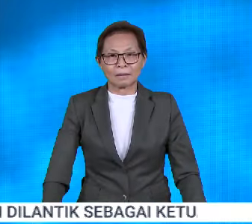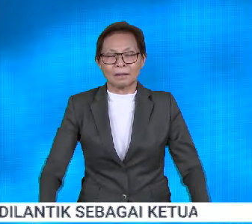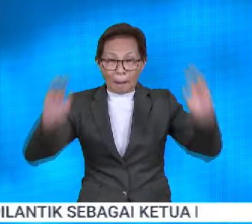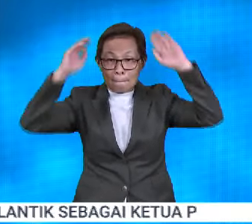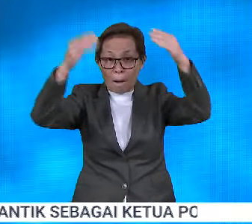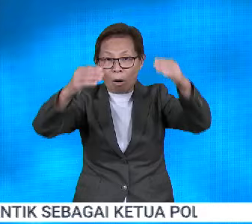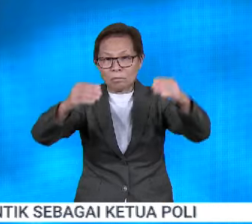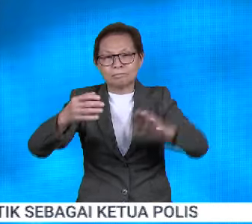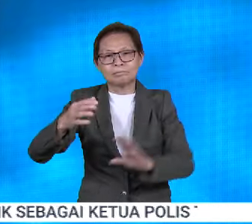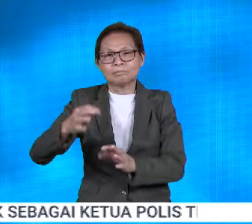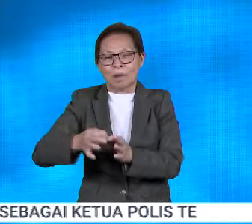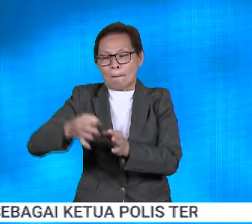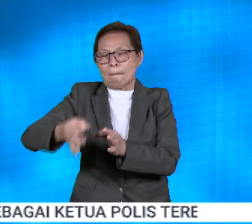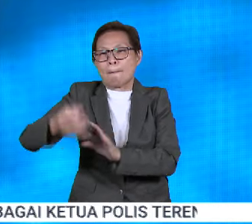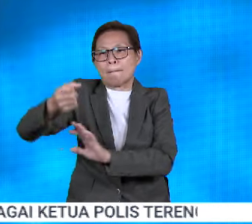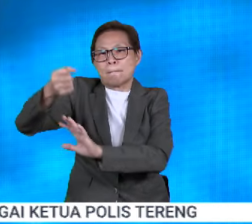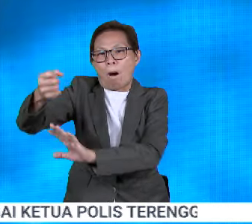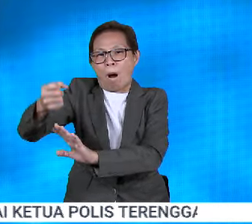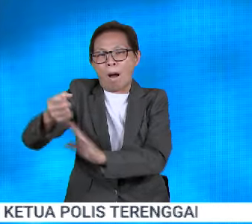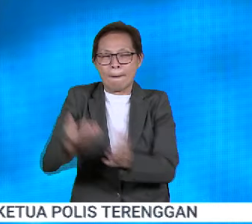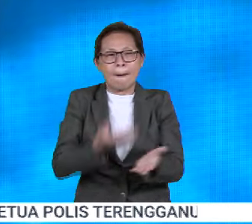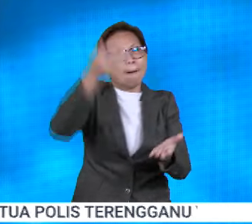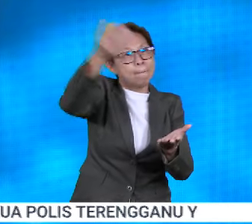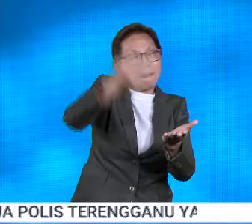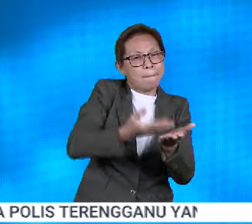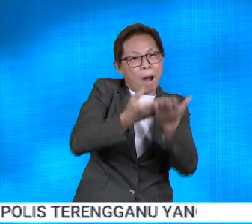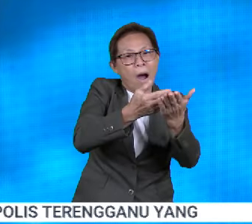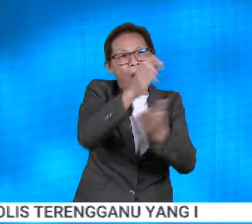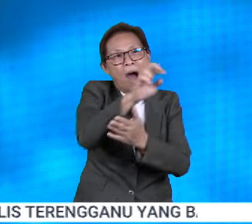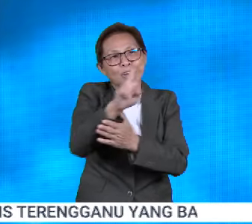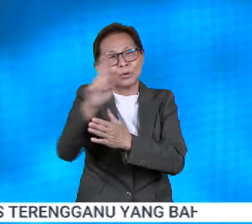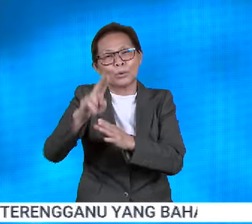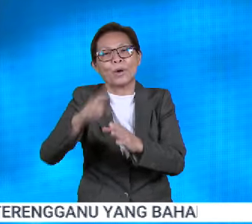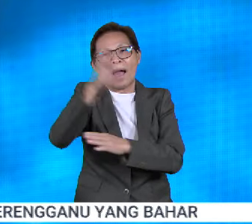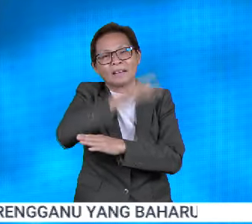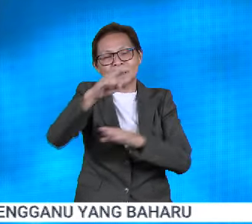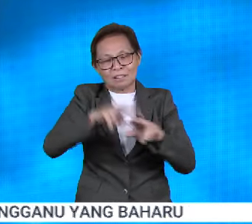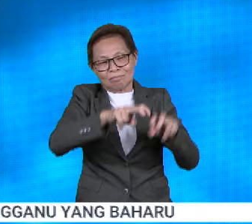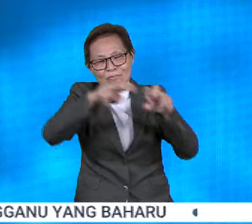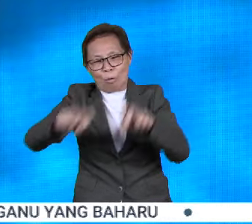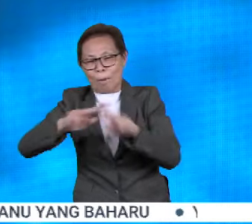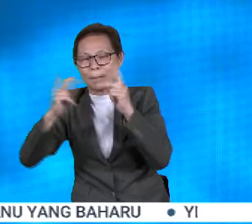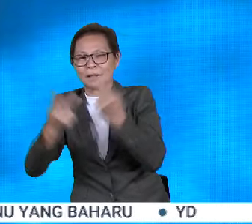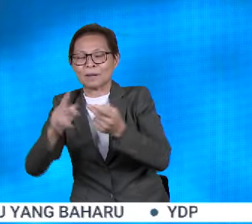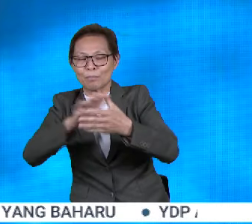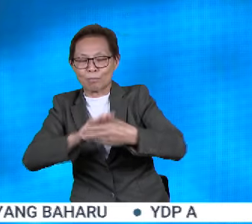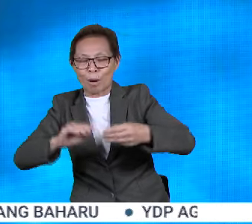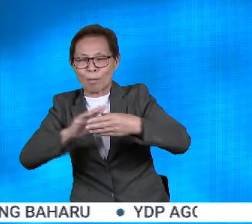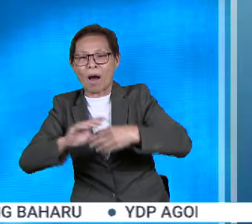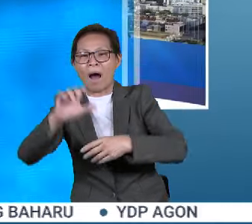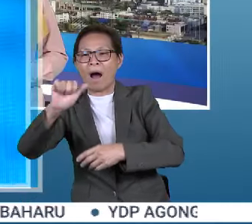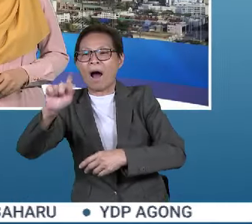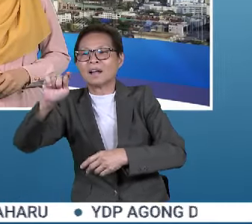Pahang tangguh bentang rang undang-undang RUU anti lompat parti. Perinciannya bersama Atira Haswa.